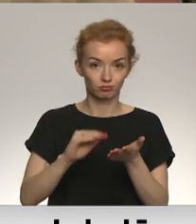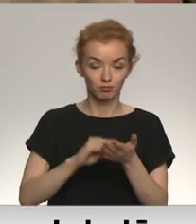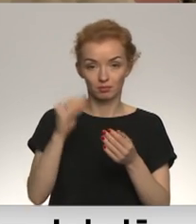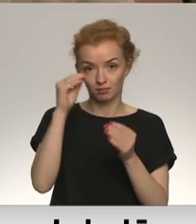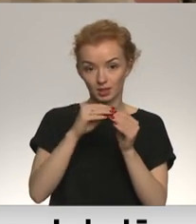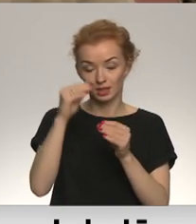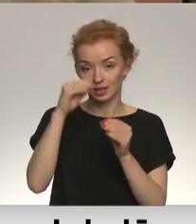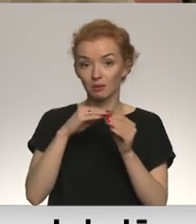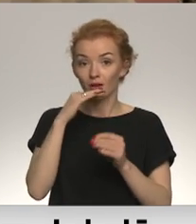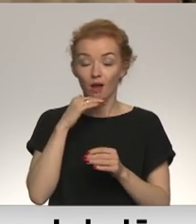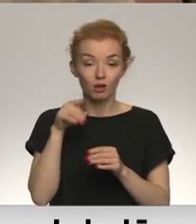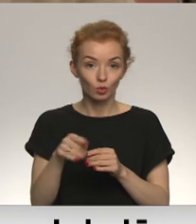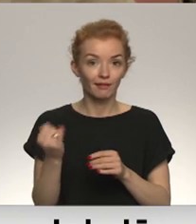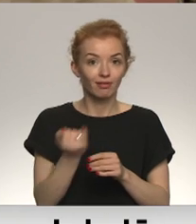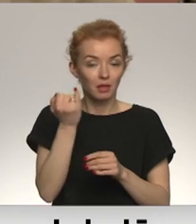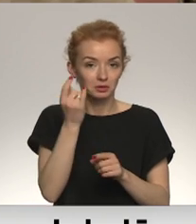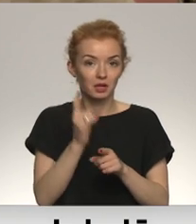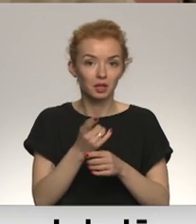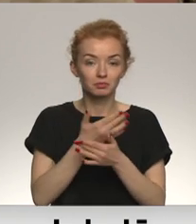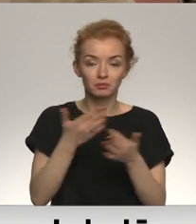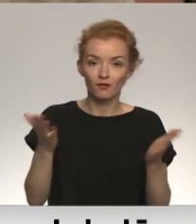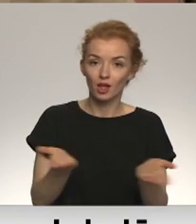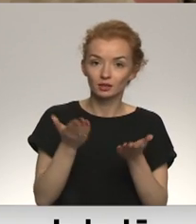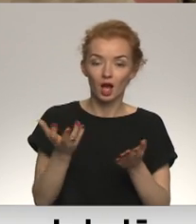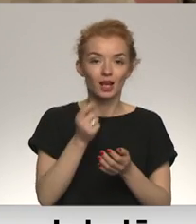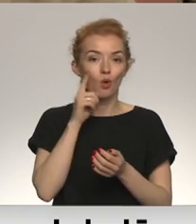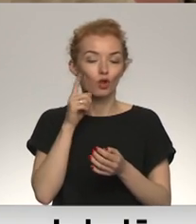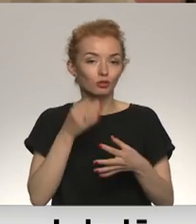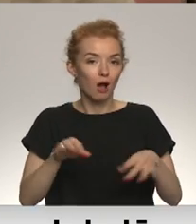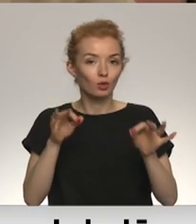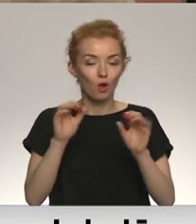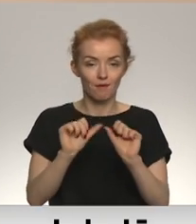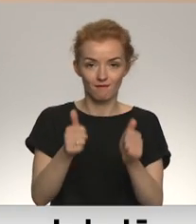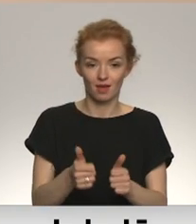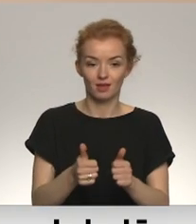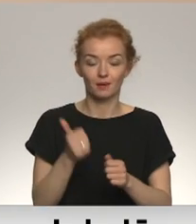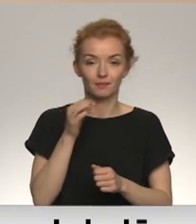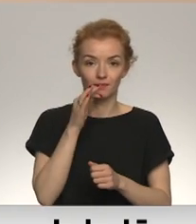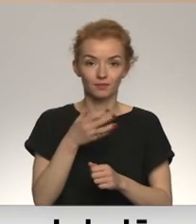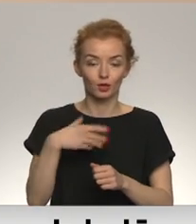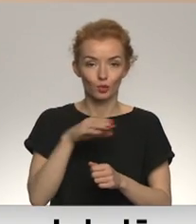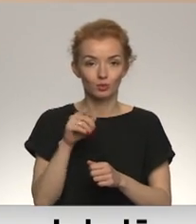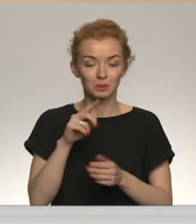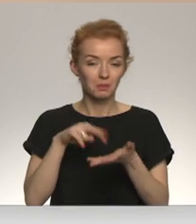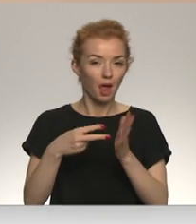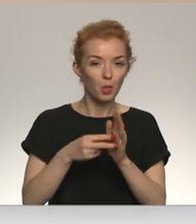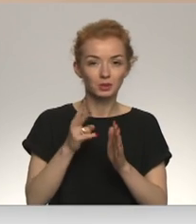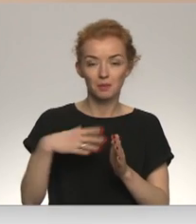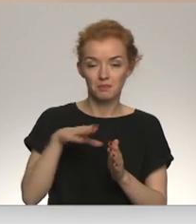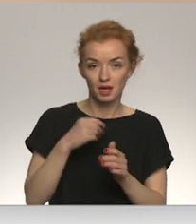Klase. Ieinteresētību šeit veicina arī ar dažādiem tieši jauniešiem aktuāliem paņēmieniem. Mums vēl ir padomā, ka mēs